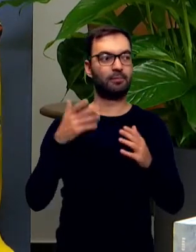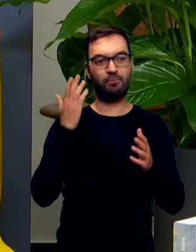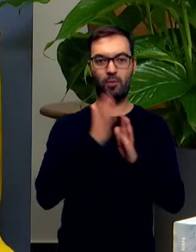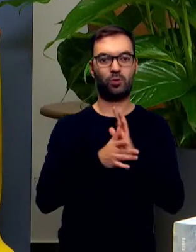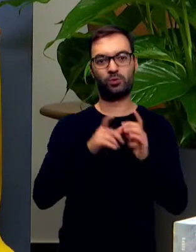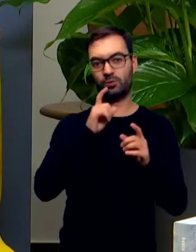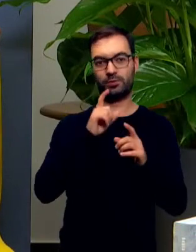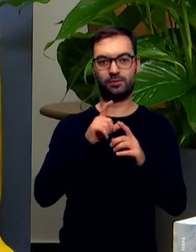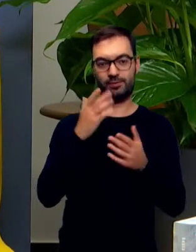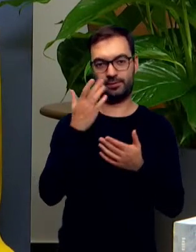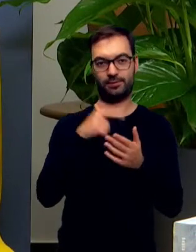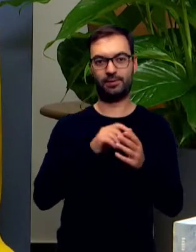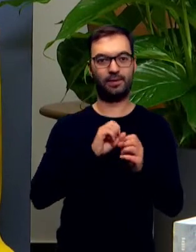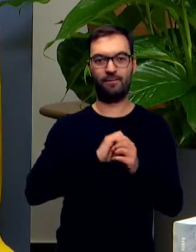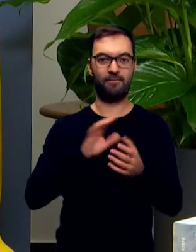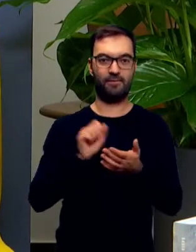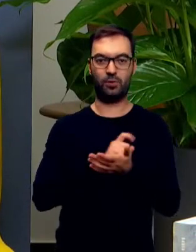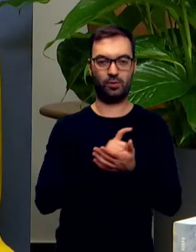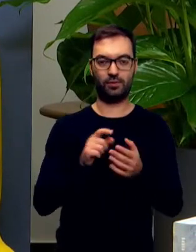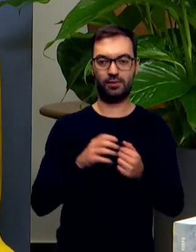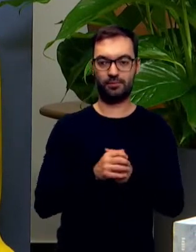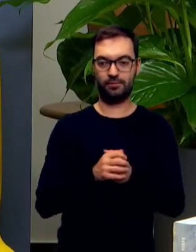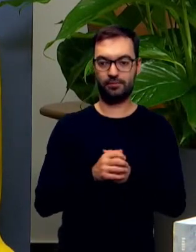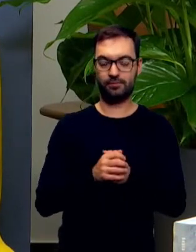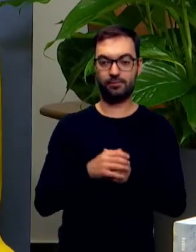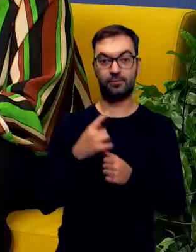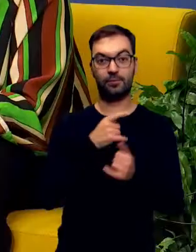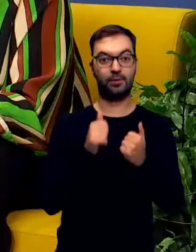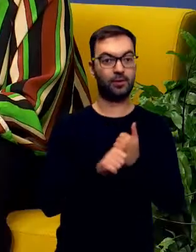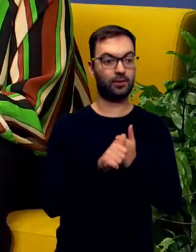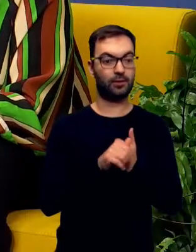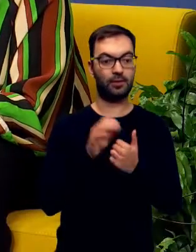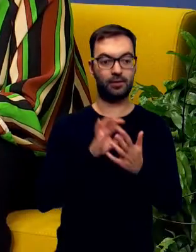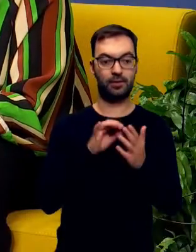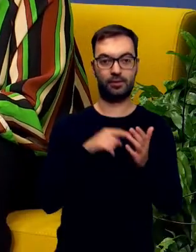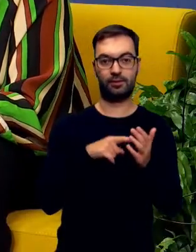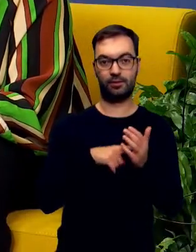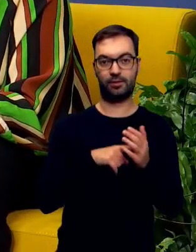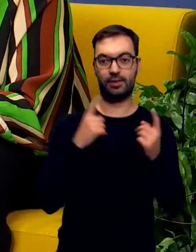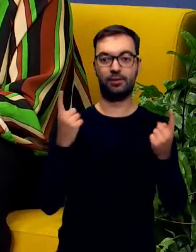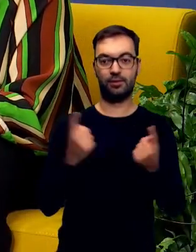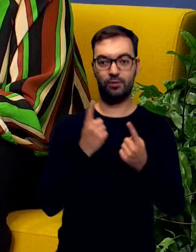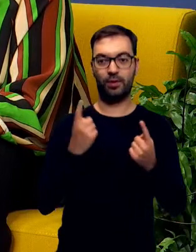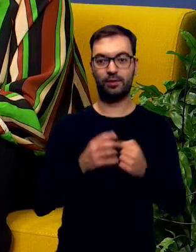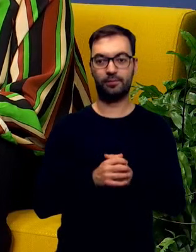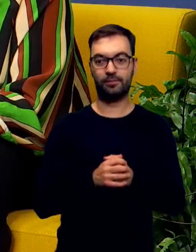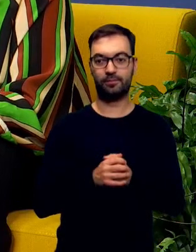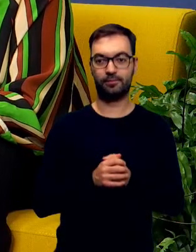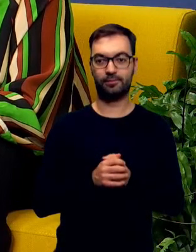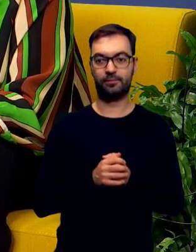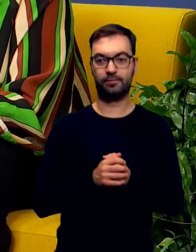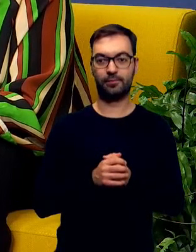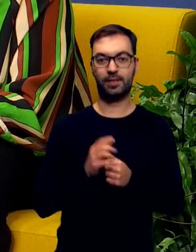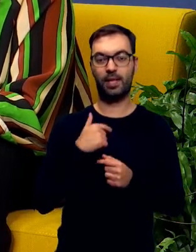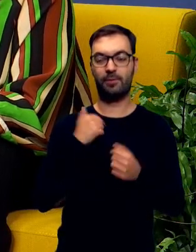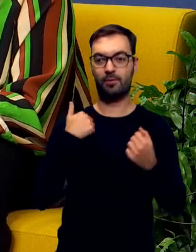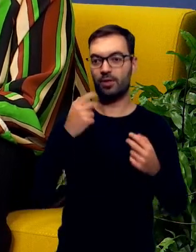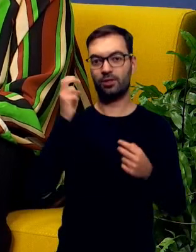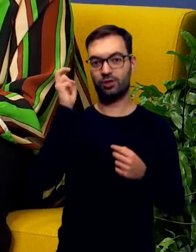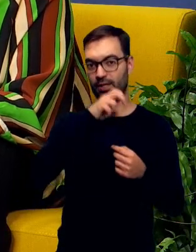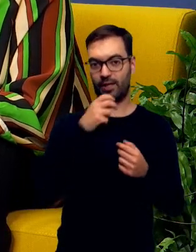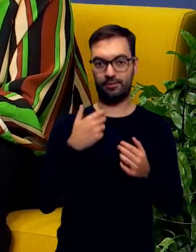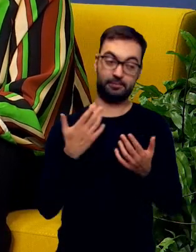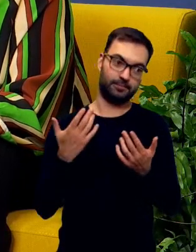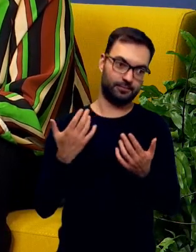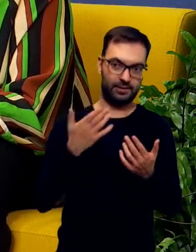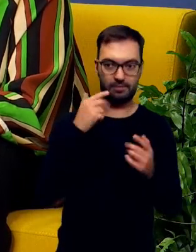białym wydrukowane. Dokładnie. A tutaj, jeżeli chodzi akurat o tę sytuację, ona była o tyle dla mnie ciekawa,